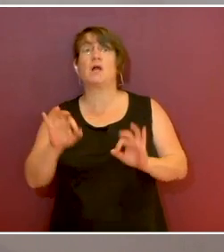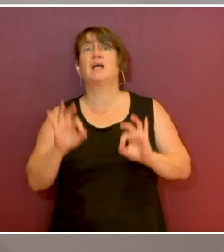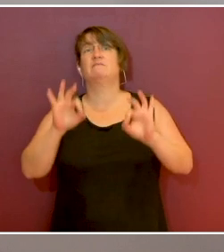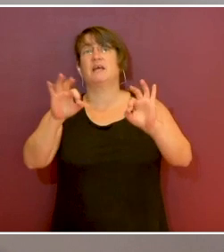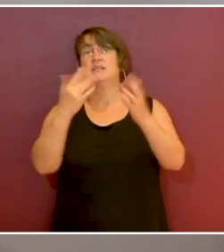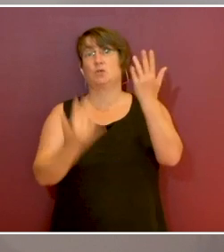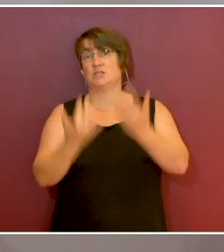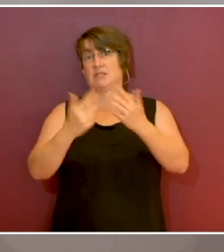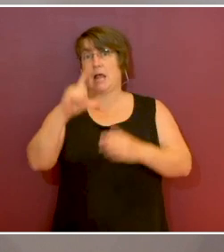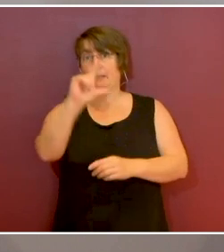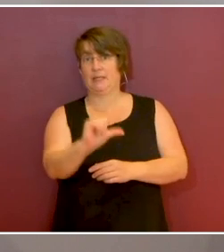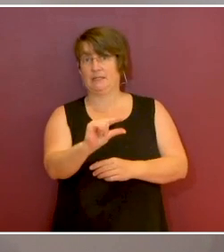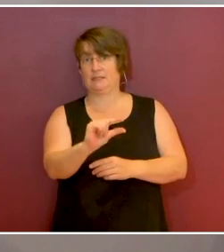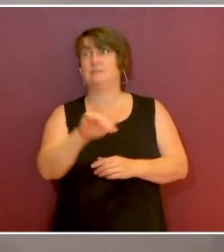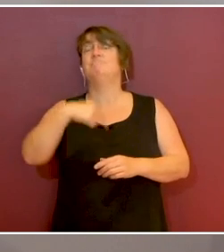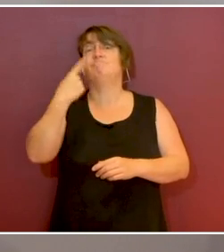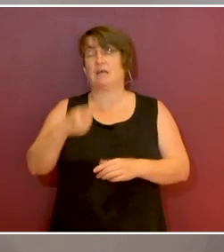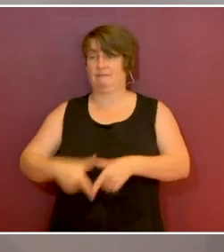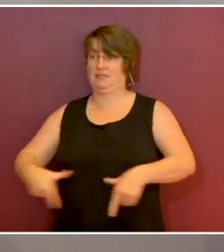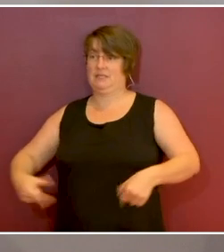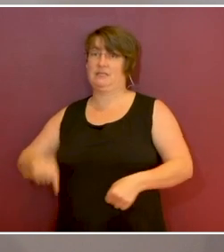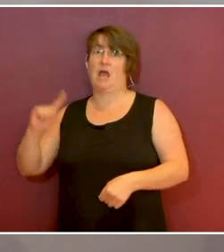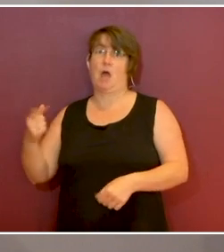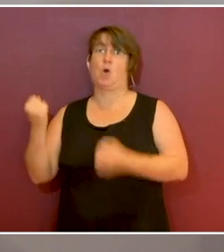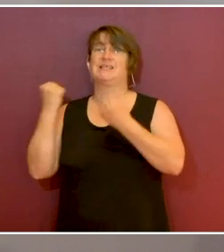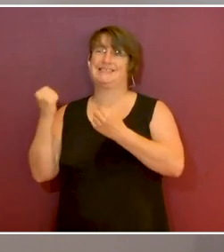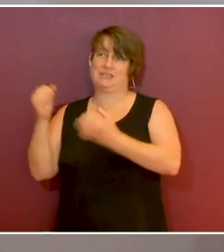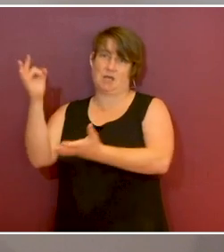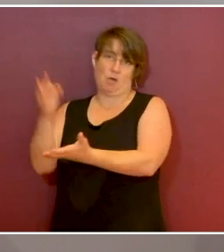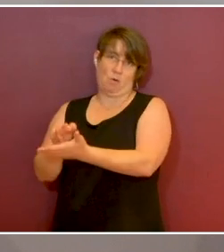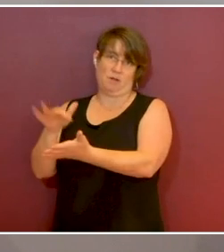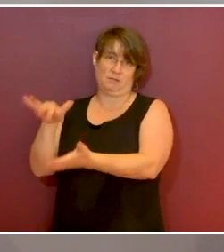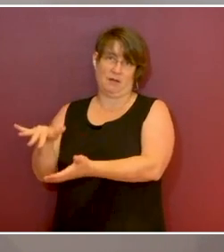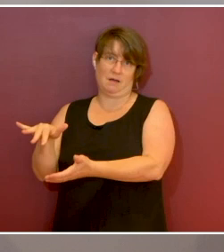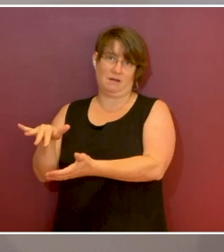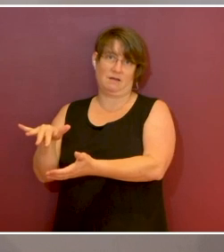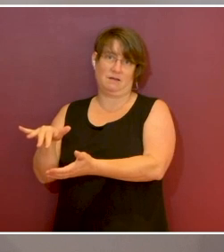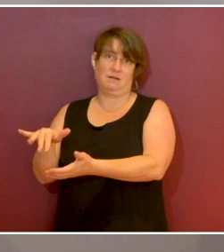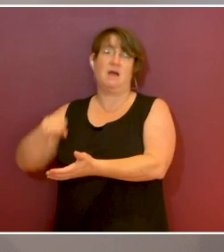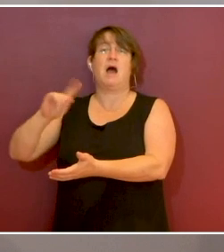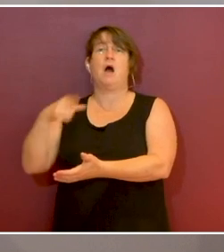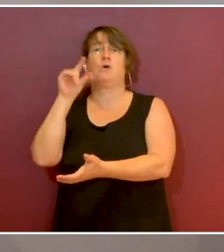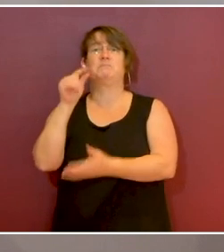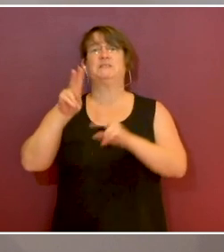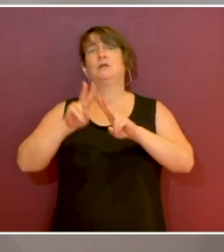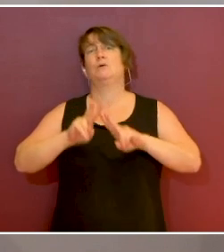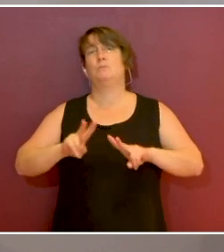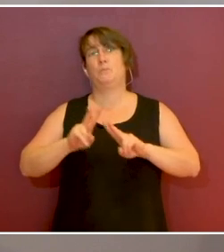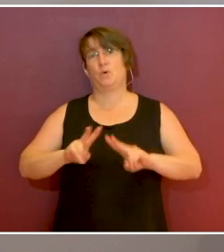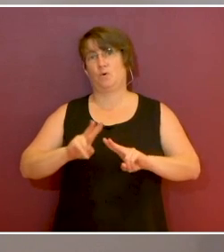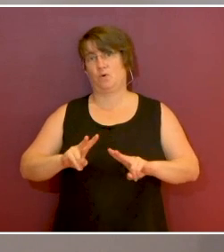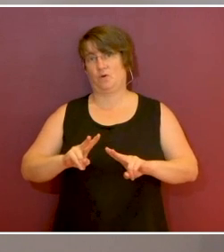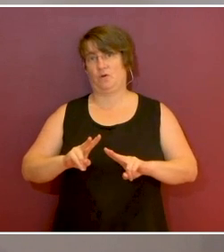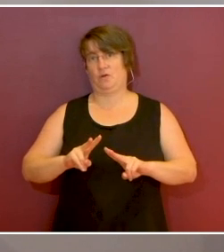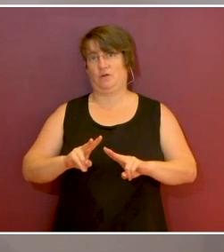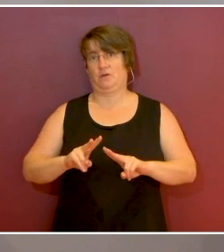Kitas relativ sichere Orte sind und da das zumindest auch so ein bisschen beruhigend ist, dass man dort nicht